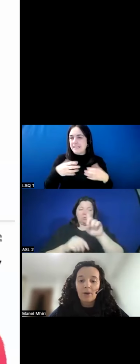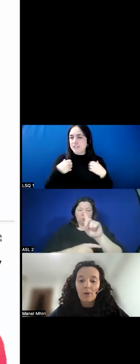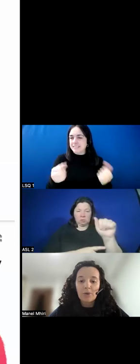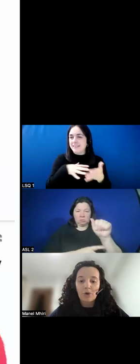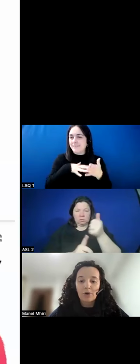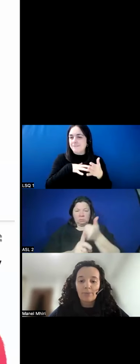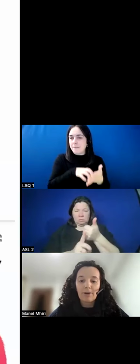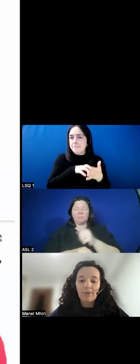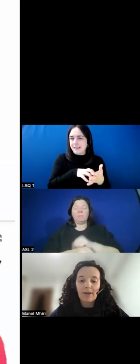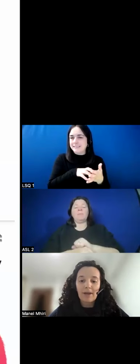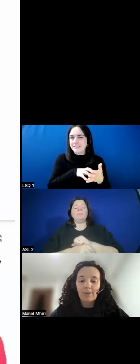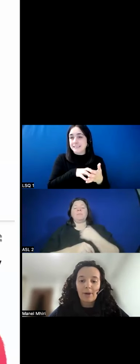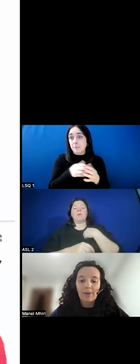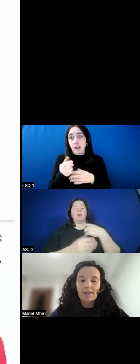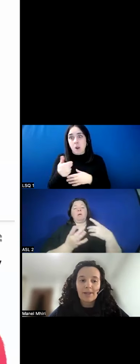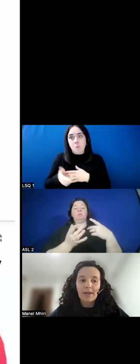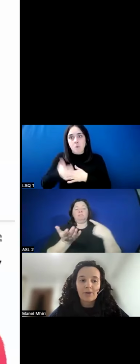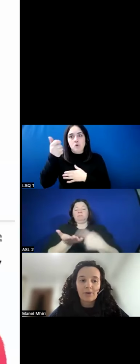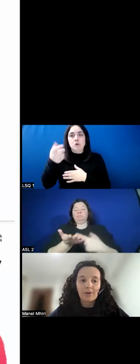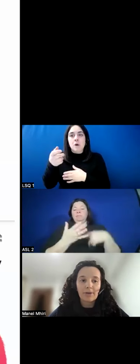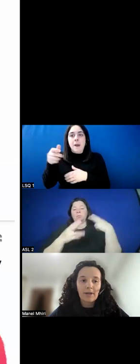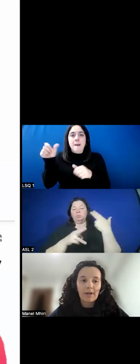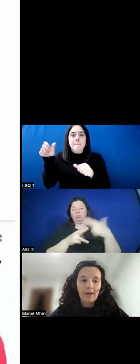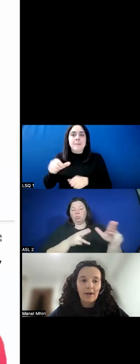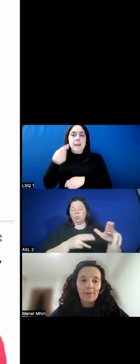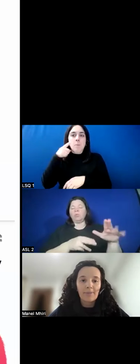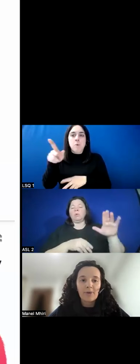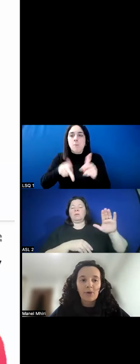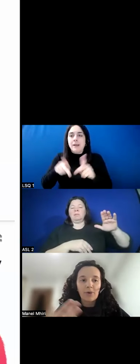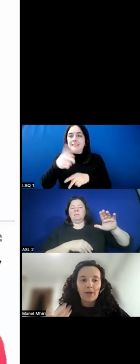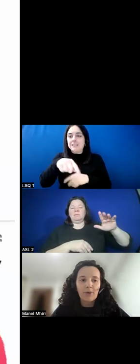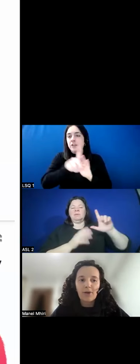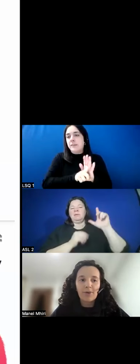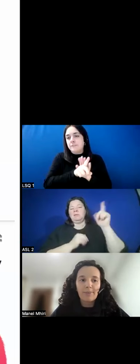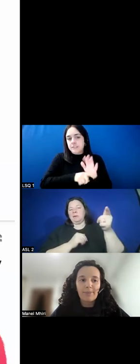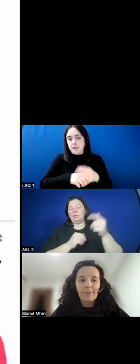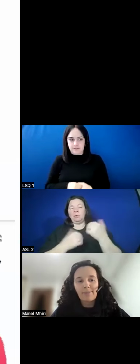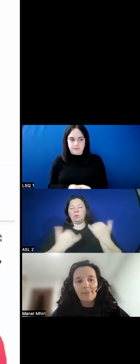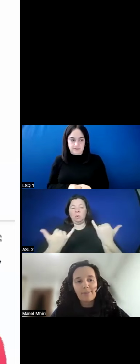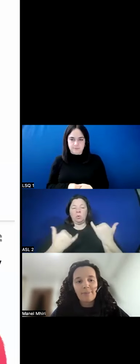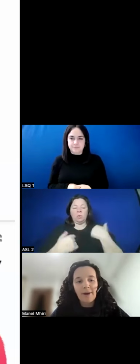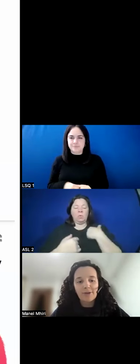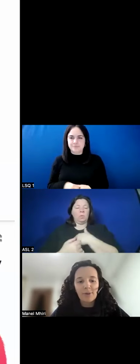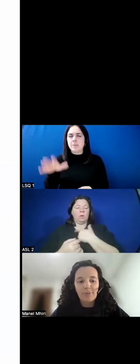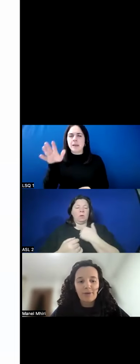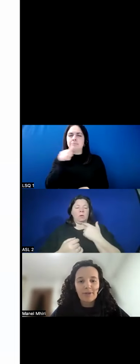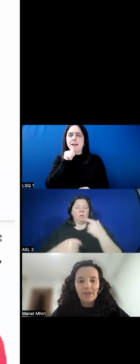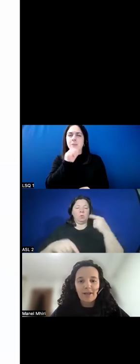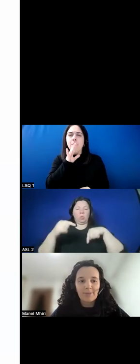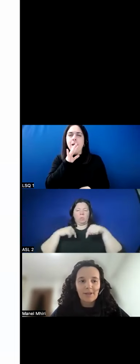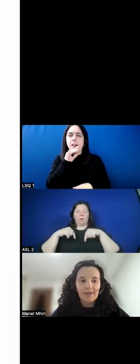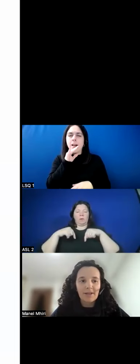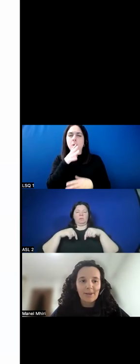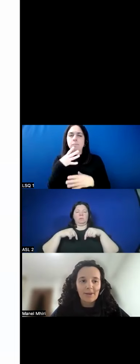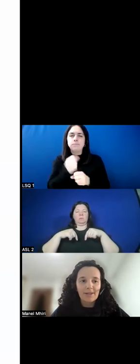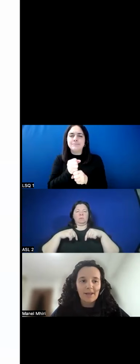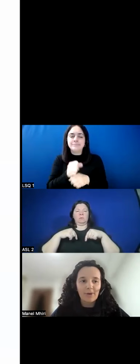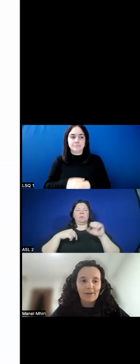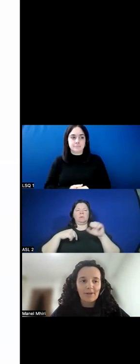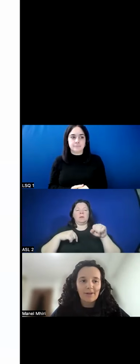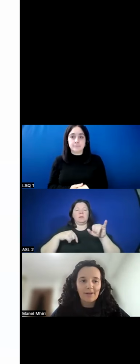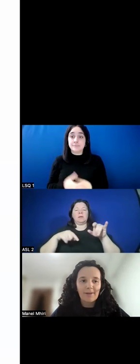personnes ayant une déficience intellectuelle. Je parlerai aussi brièvement de ça un peu plus tard. Est-ce qu'on peut aller